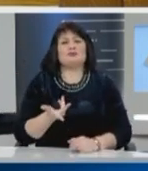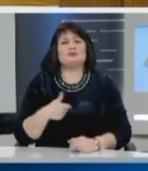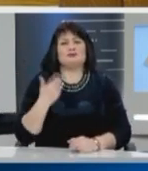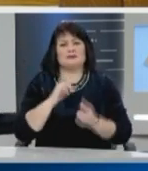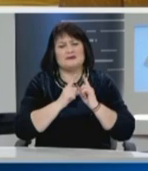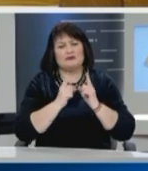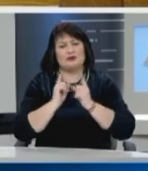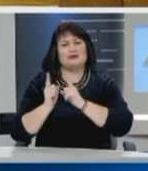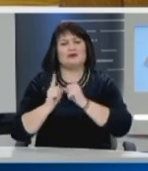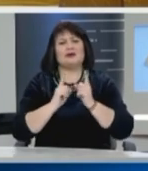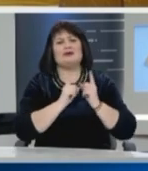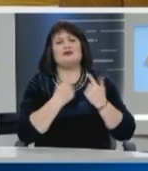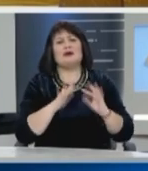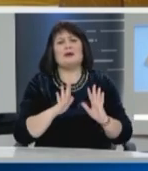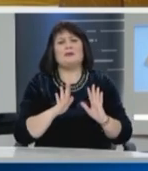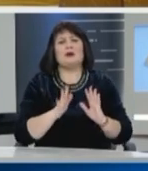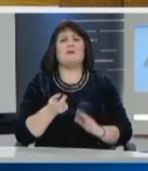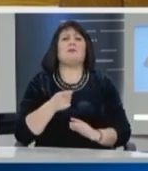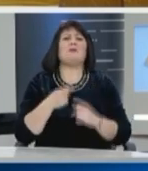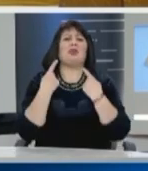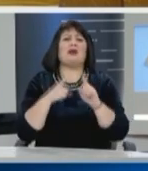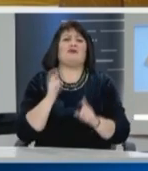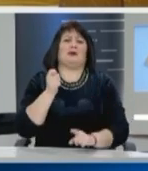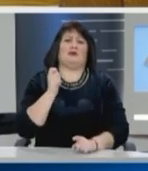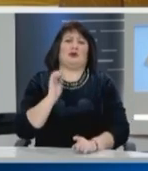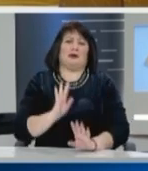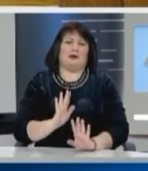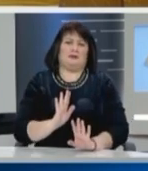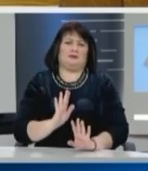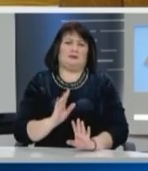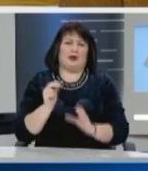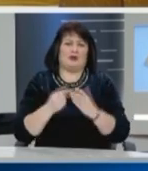και μετά τις συμφωνίες ακολουθούσαν άλλη πολιτική.